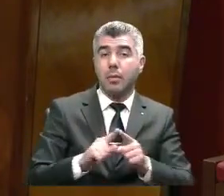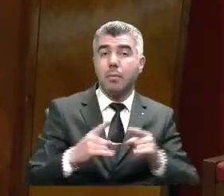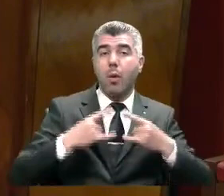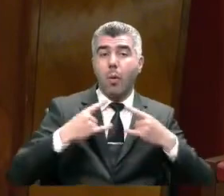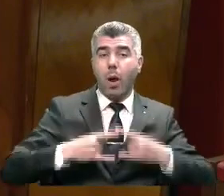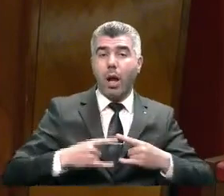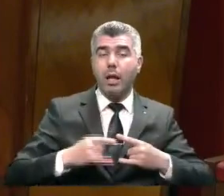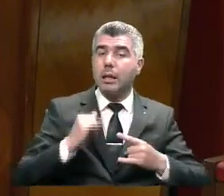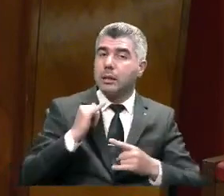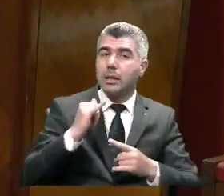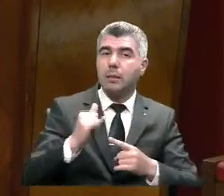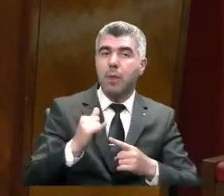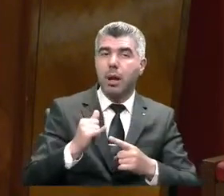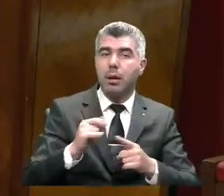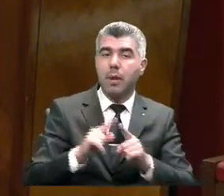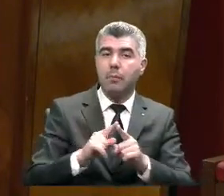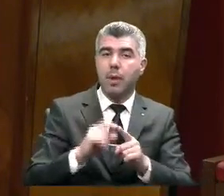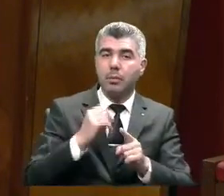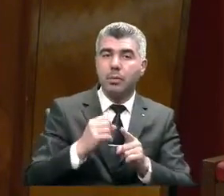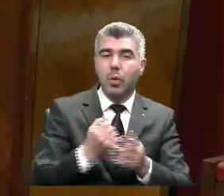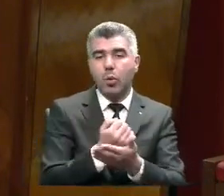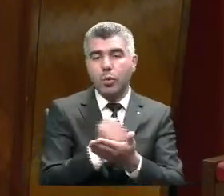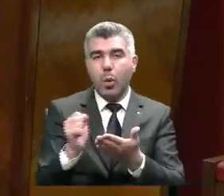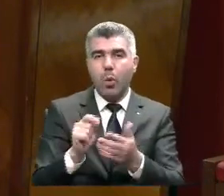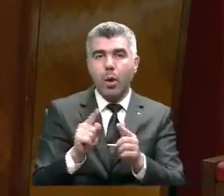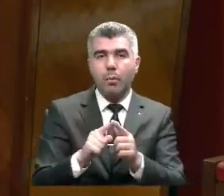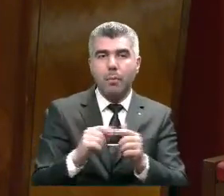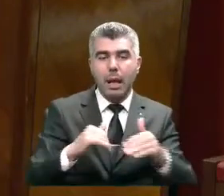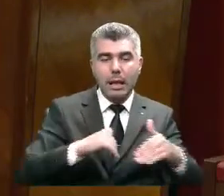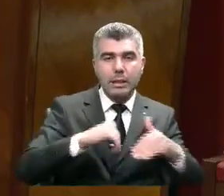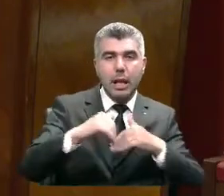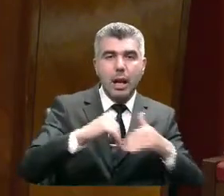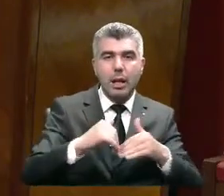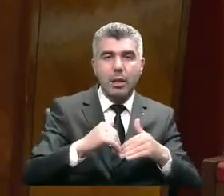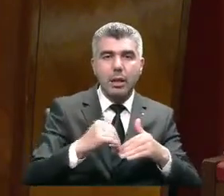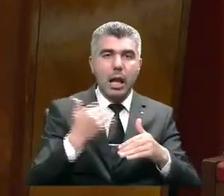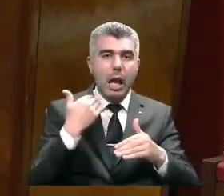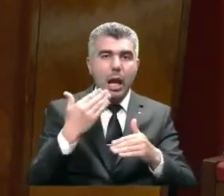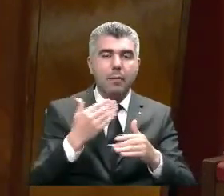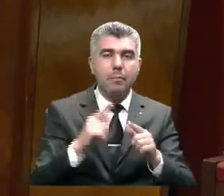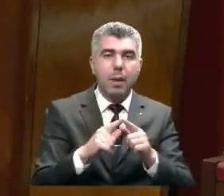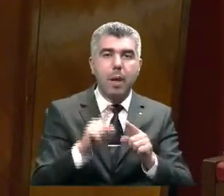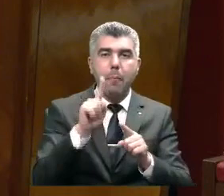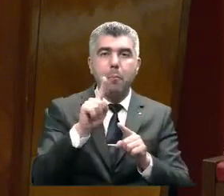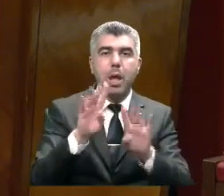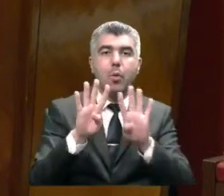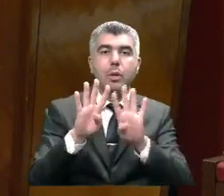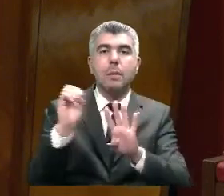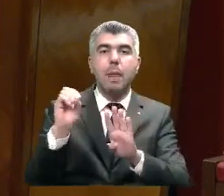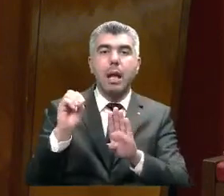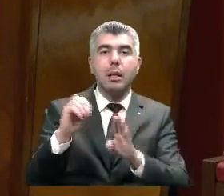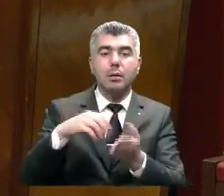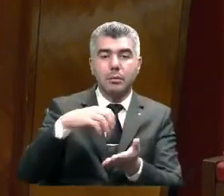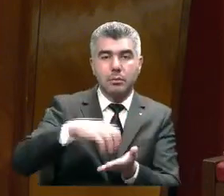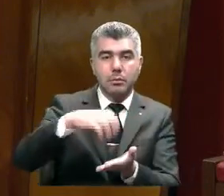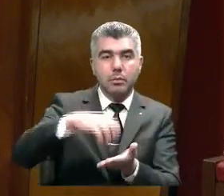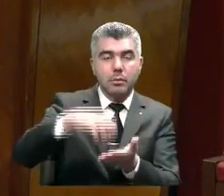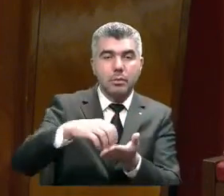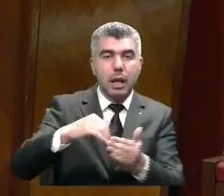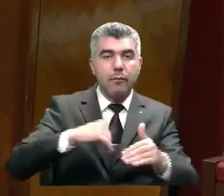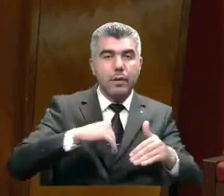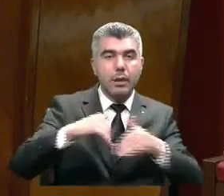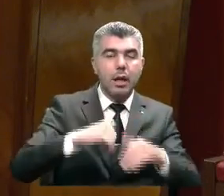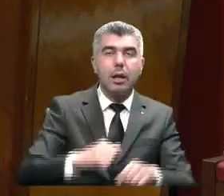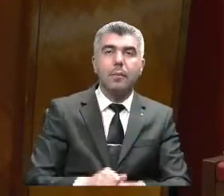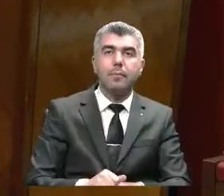بصفه مستمره على حذف الممرات المستويه على طول الشبكه تم حذف 180 نقطه تقاطع السكاك الحديديه والطرق